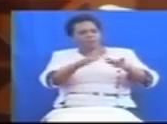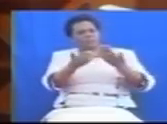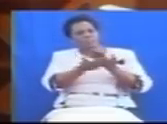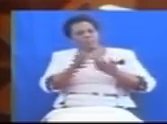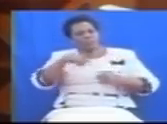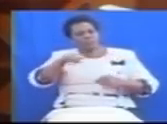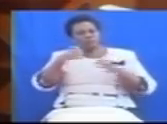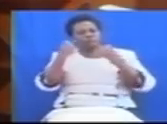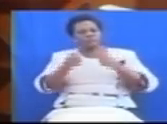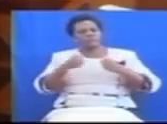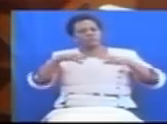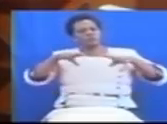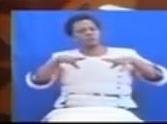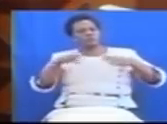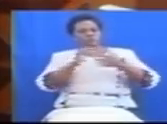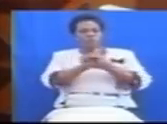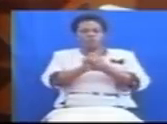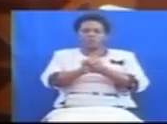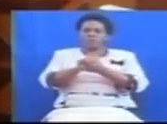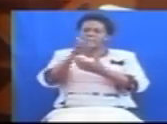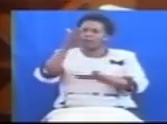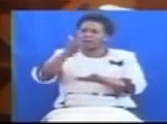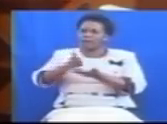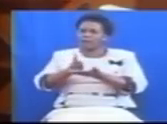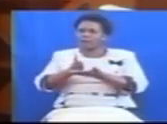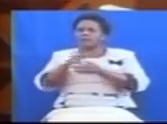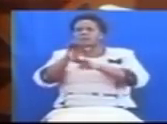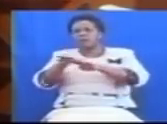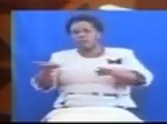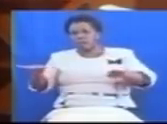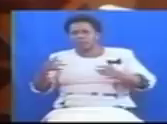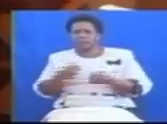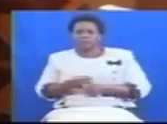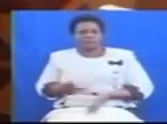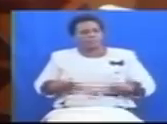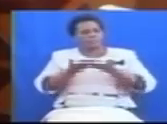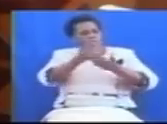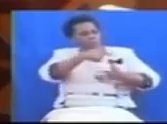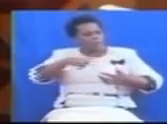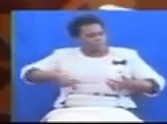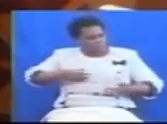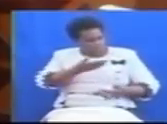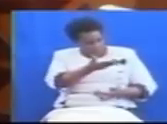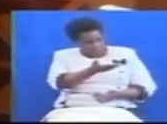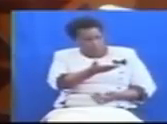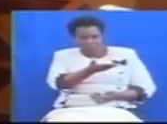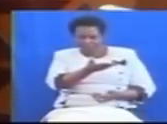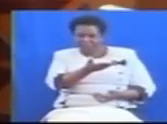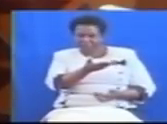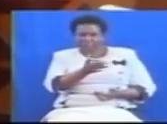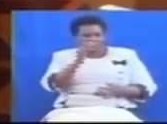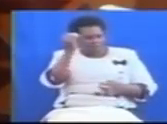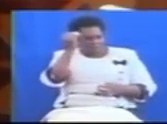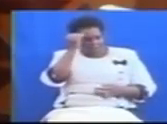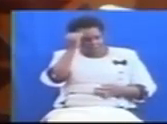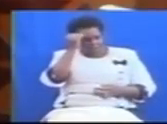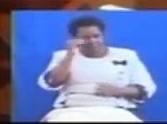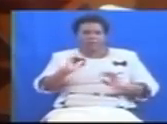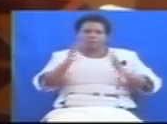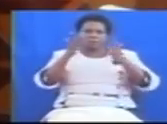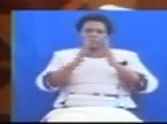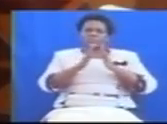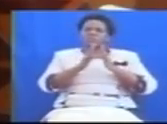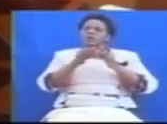uhuru, umoja, haki na amani. Umjalie rais wetu hekima, afya njema na maisha marefu,